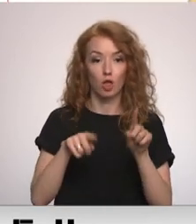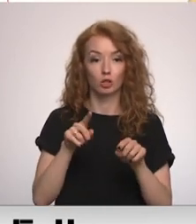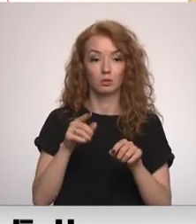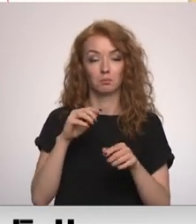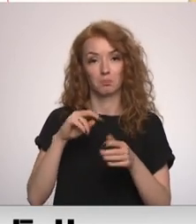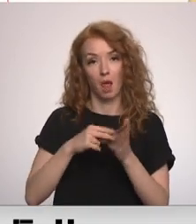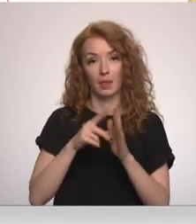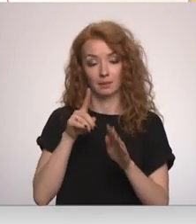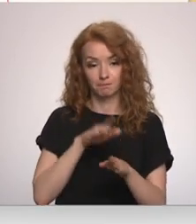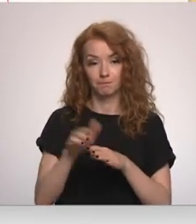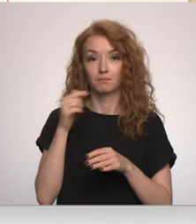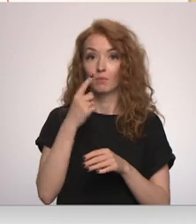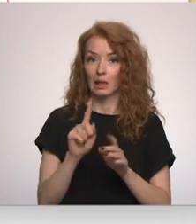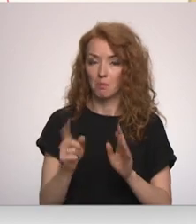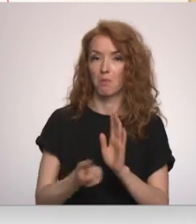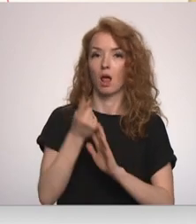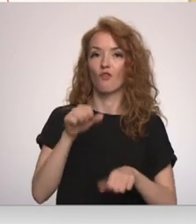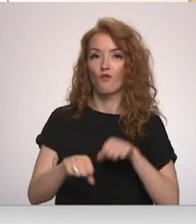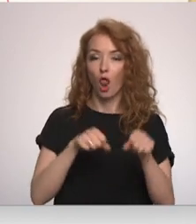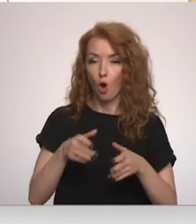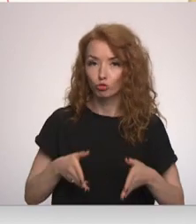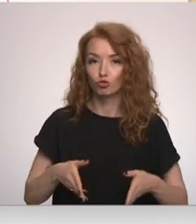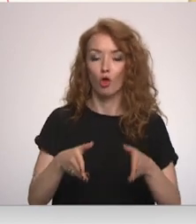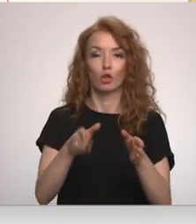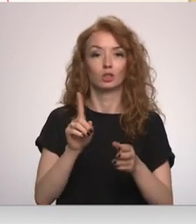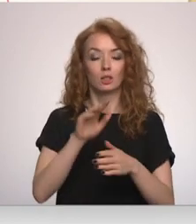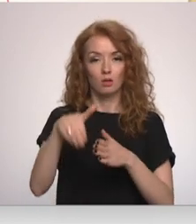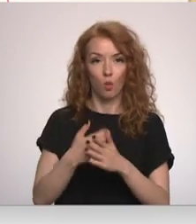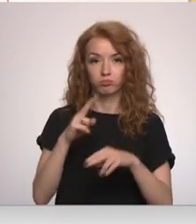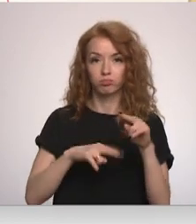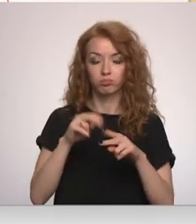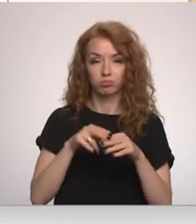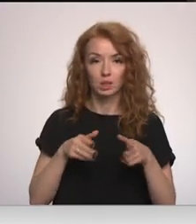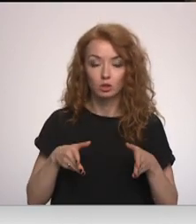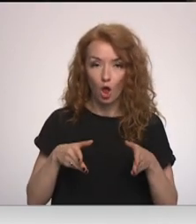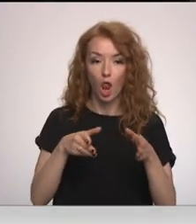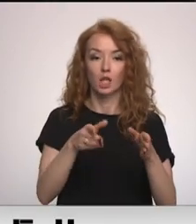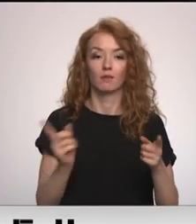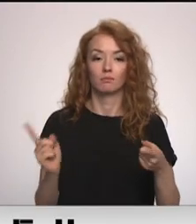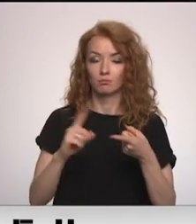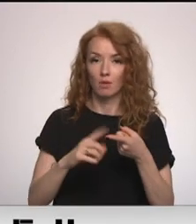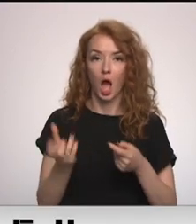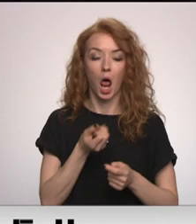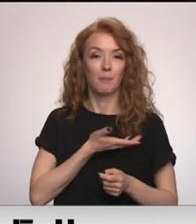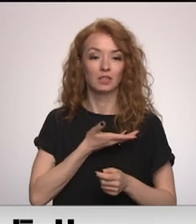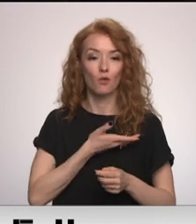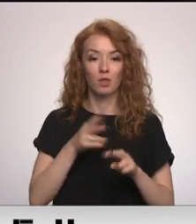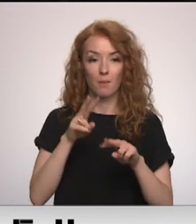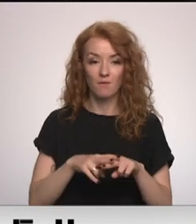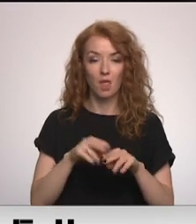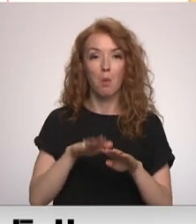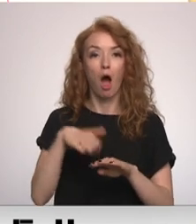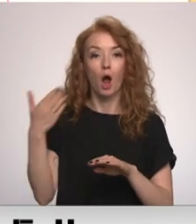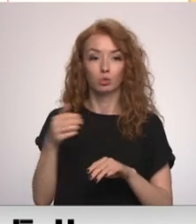ir parādījušies tomēr veloceliņi, mums ir kaut kādi jauni izbūvēti ceļi vai sasaistes ar apdzīvotām vietām, kas ir nedaudz